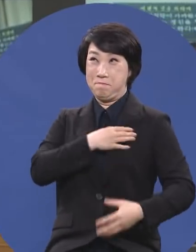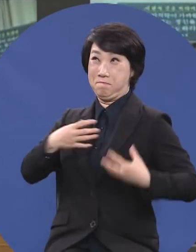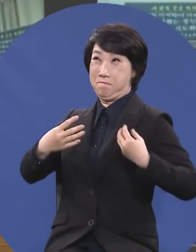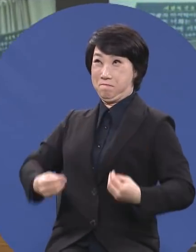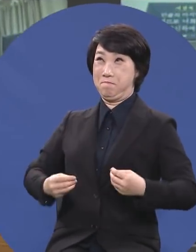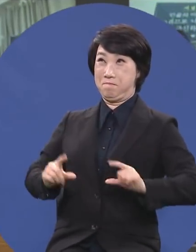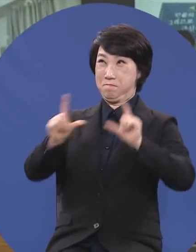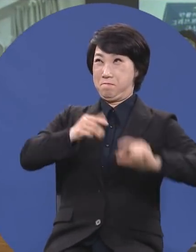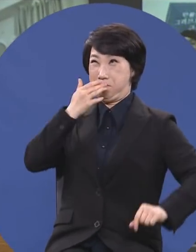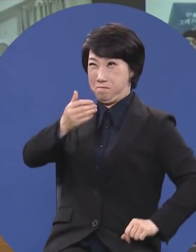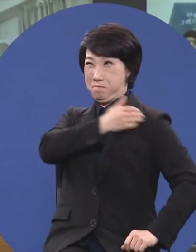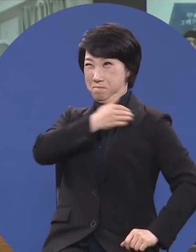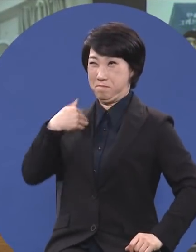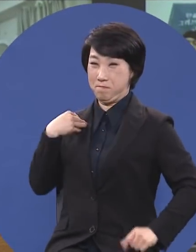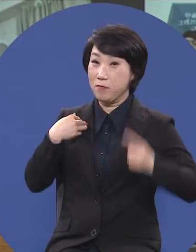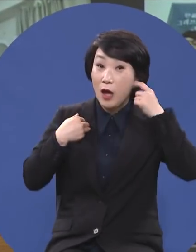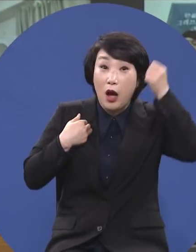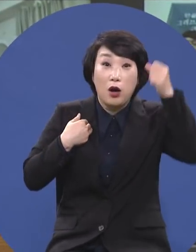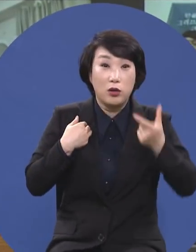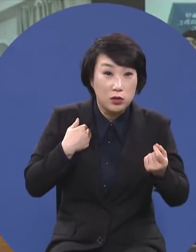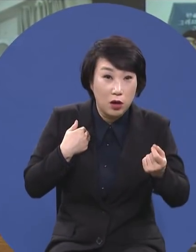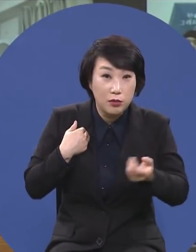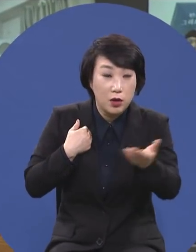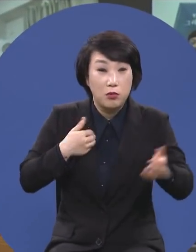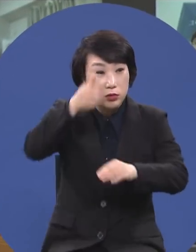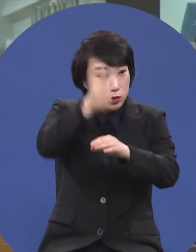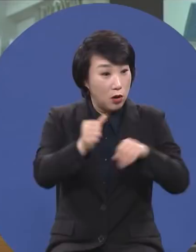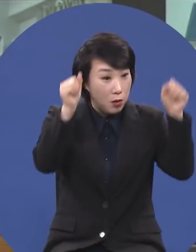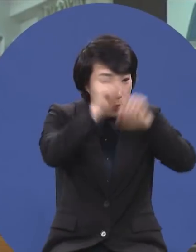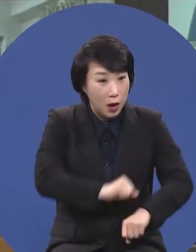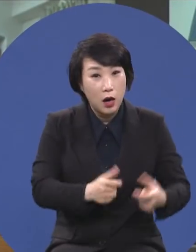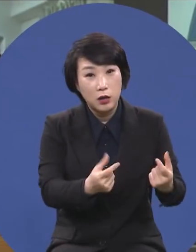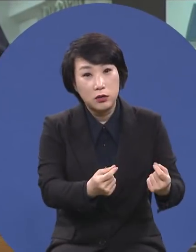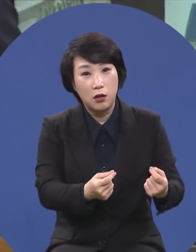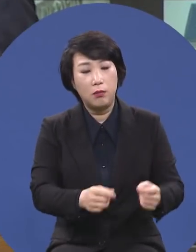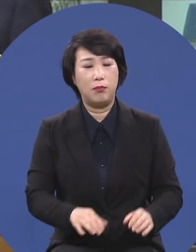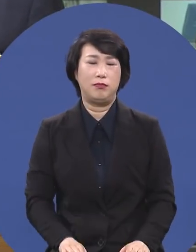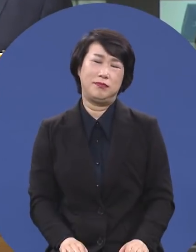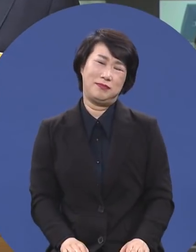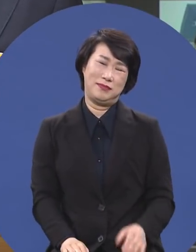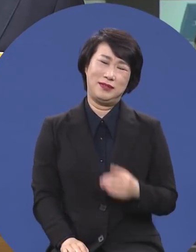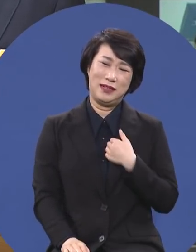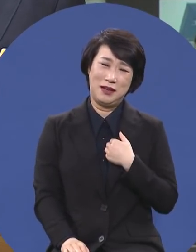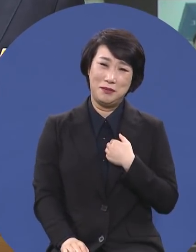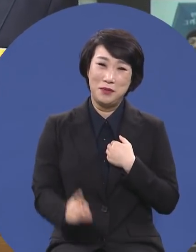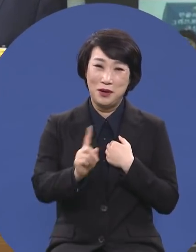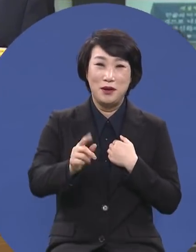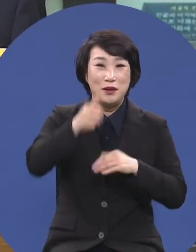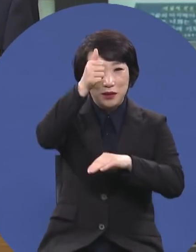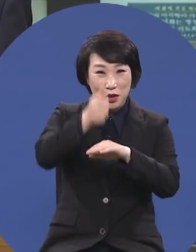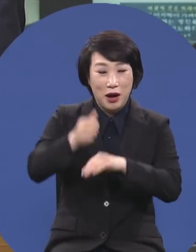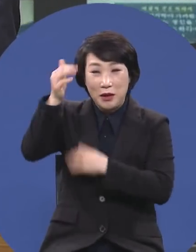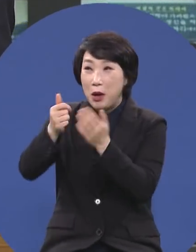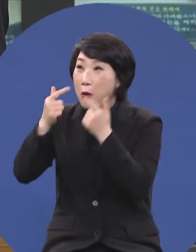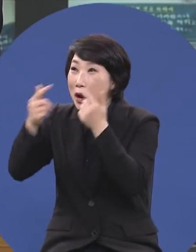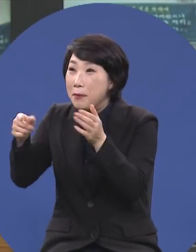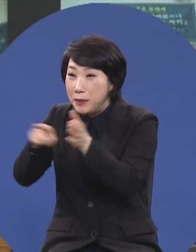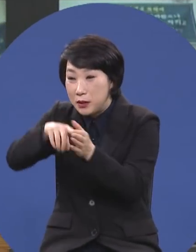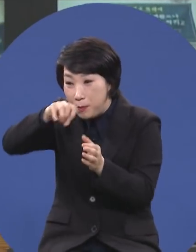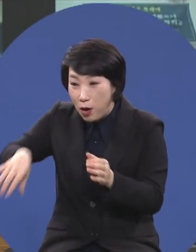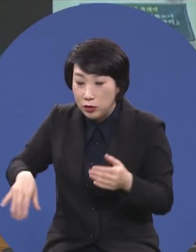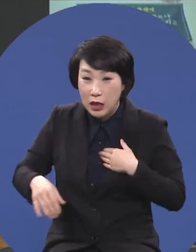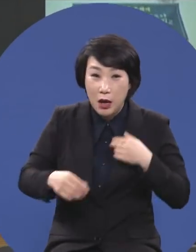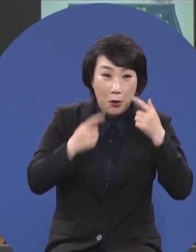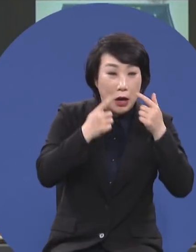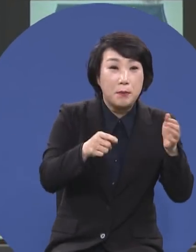잘 살 수 있는 줄 알았지만 결혼 멸망했듯이 결국은 하나님의 확신을 버리고 내 확신으로